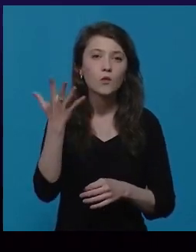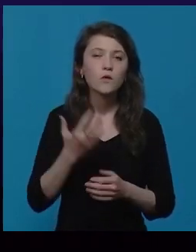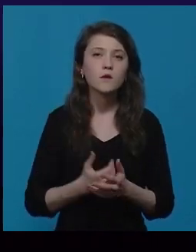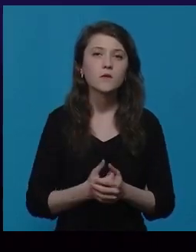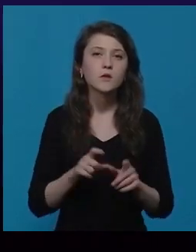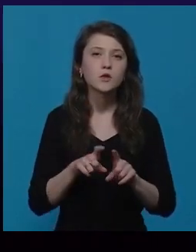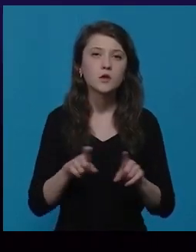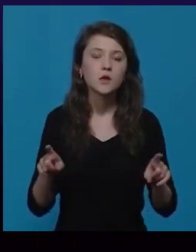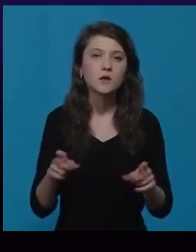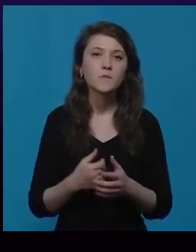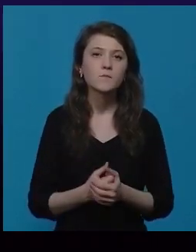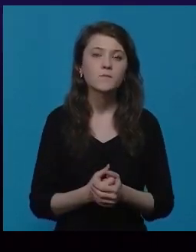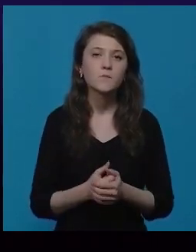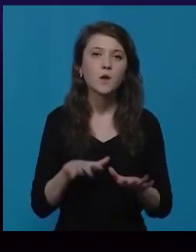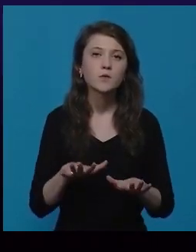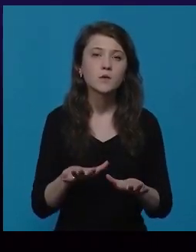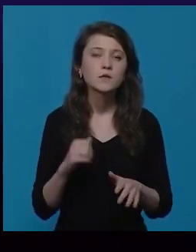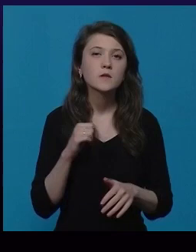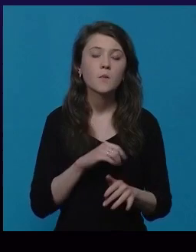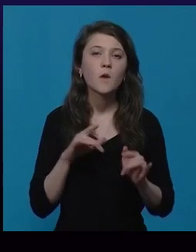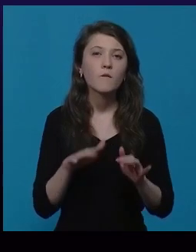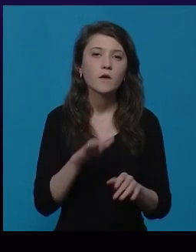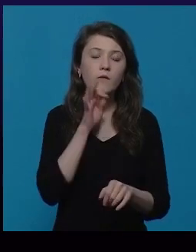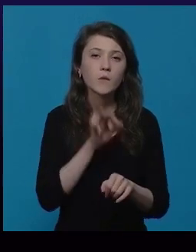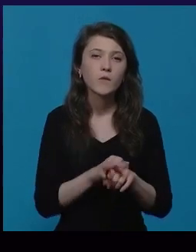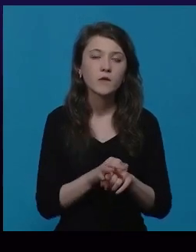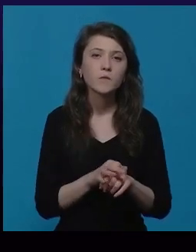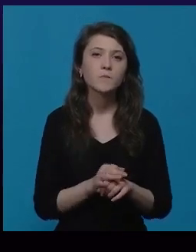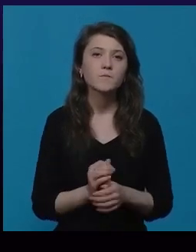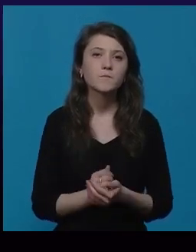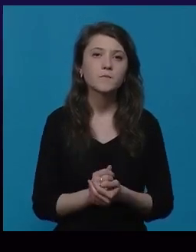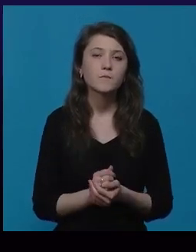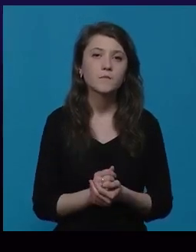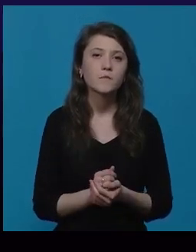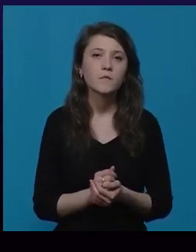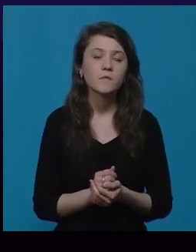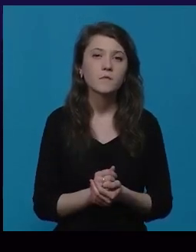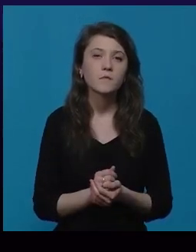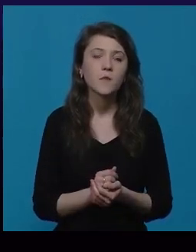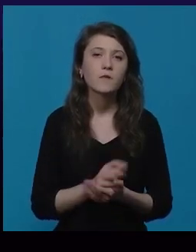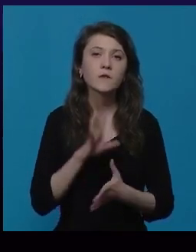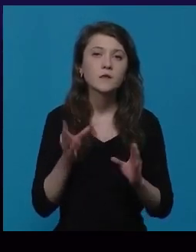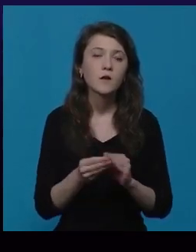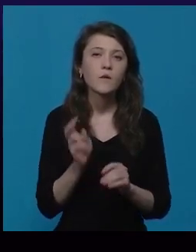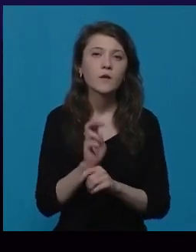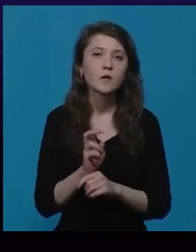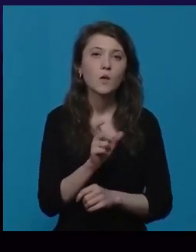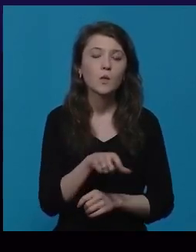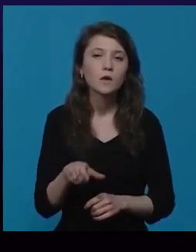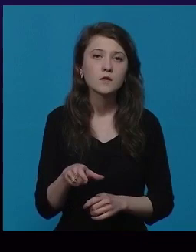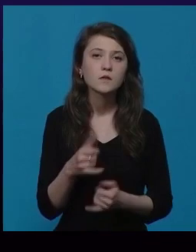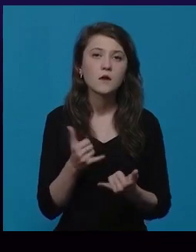шкіл, самоврядування, ну, відповідно, там менша кількість відвідування людей, але хто